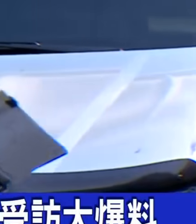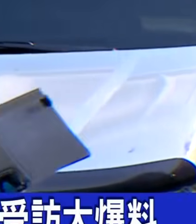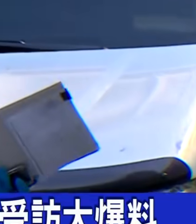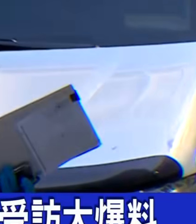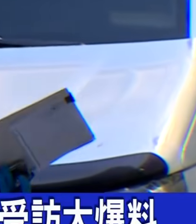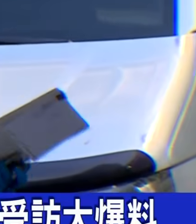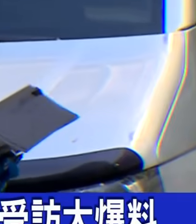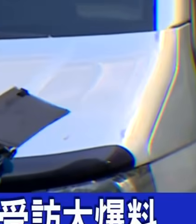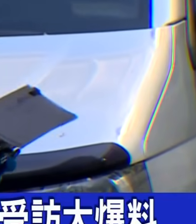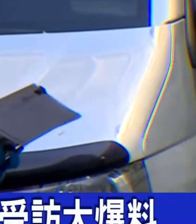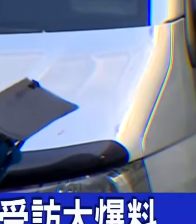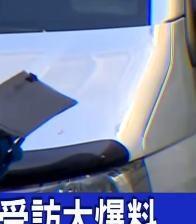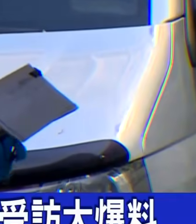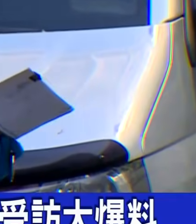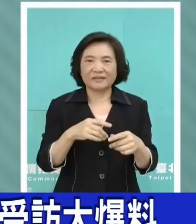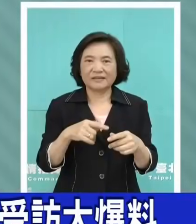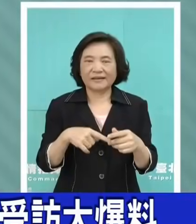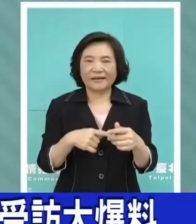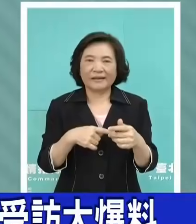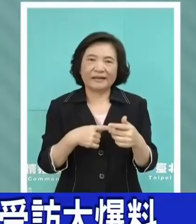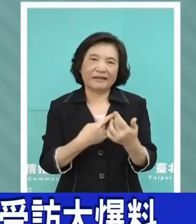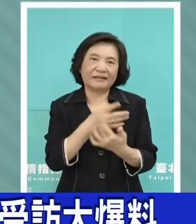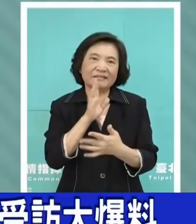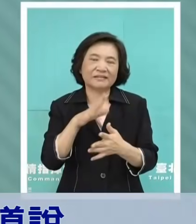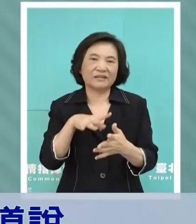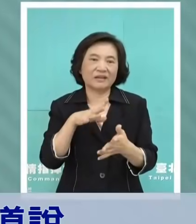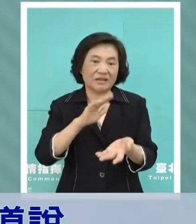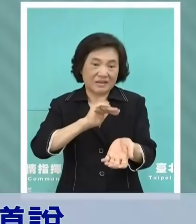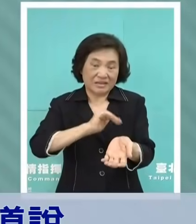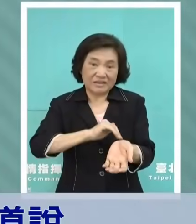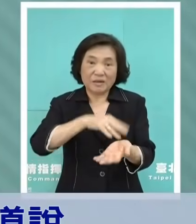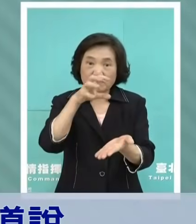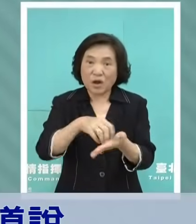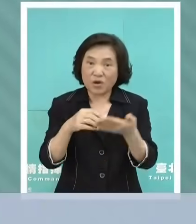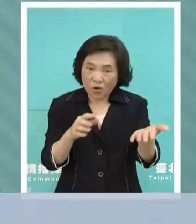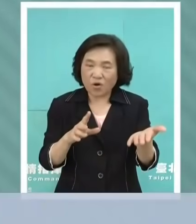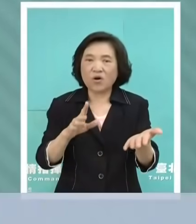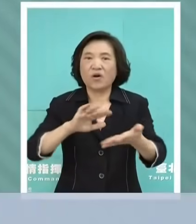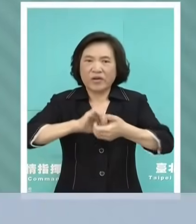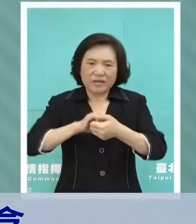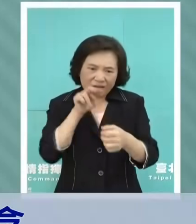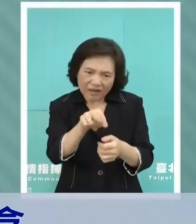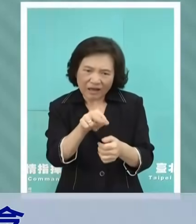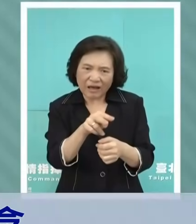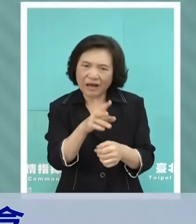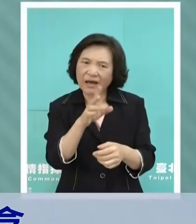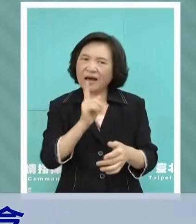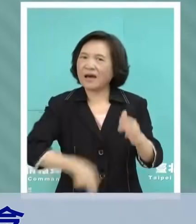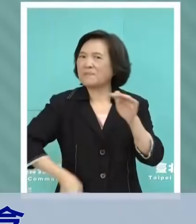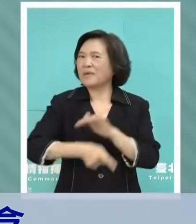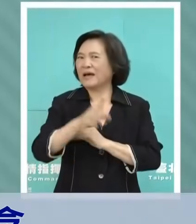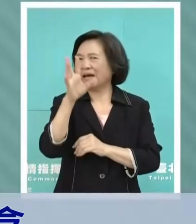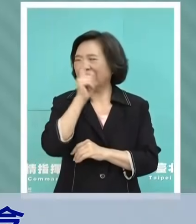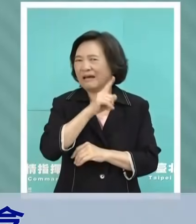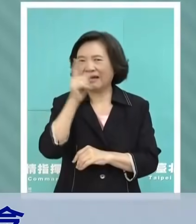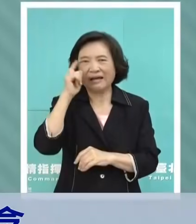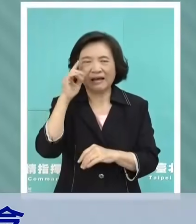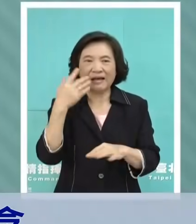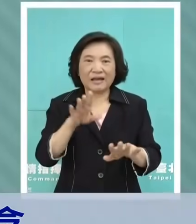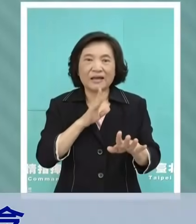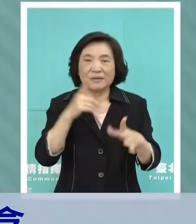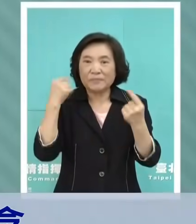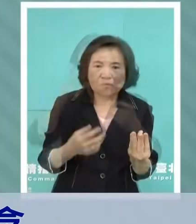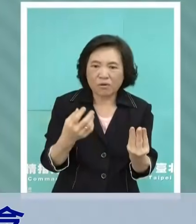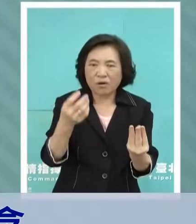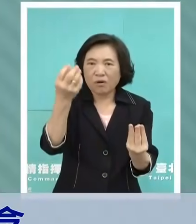会议上从没讨论过。 有执照的医生在场就知道说，这个一定这违反那个潜伏